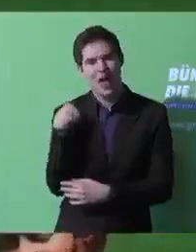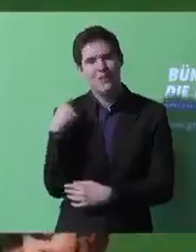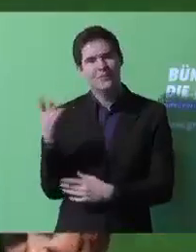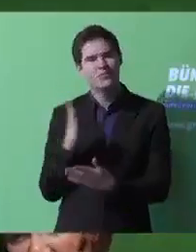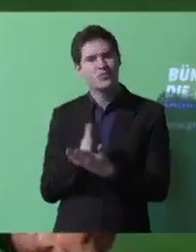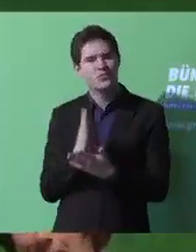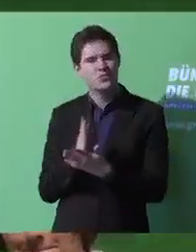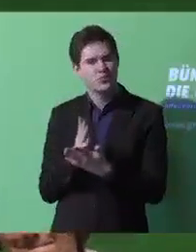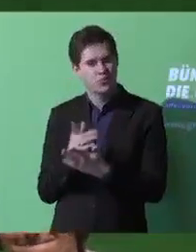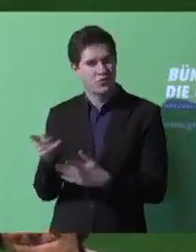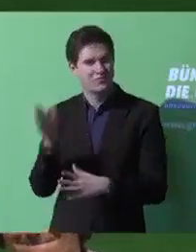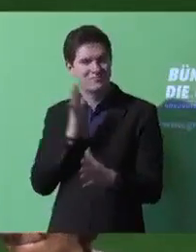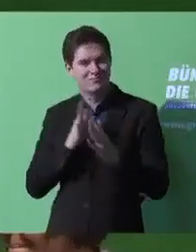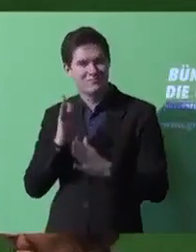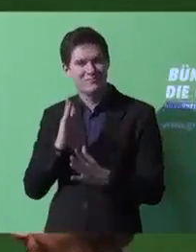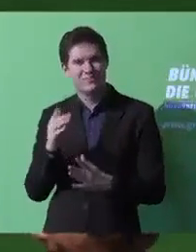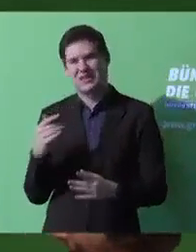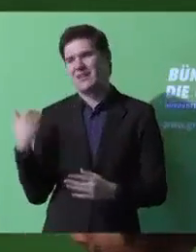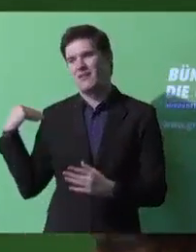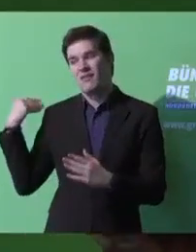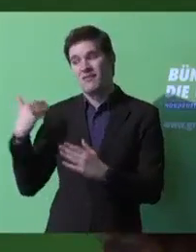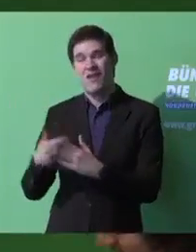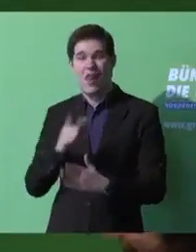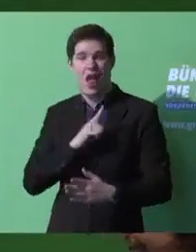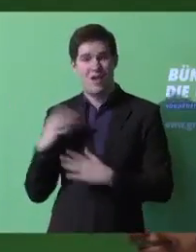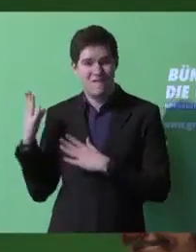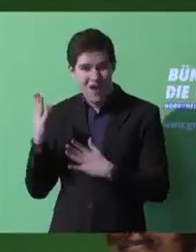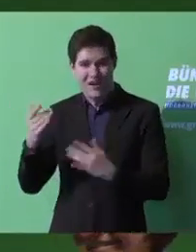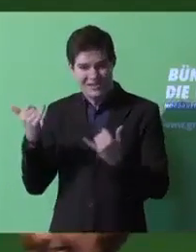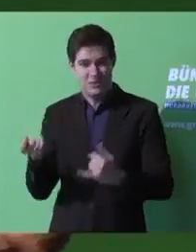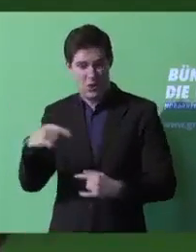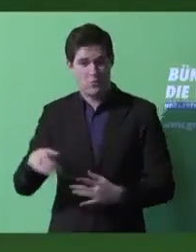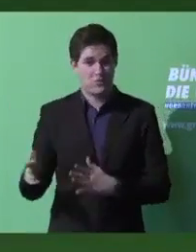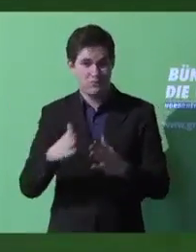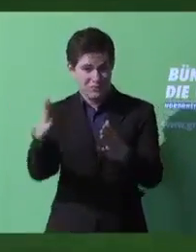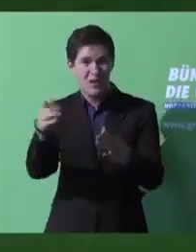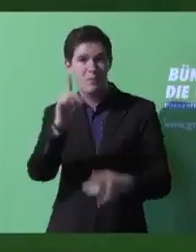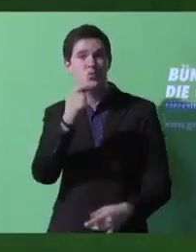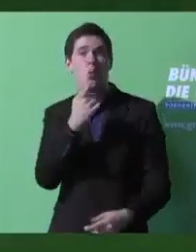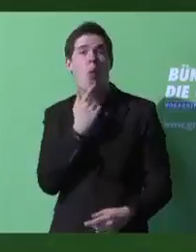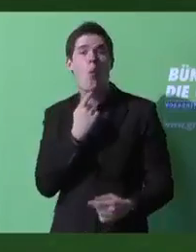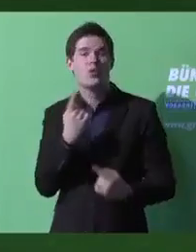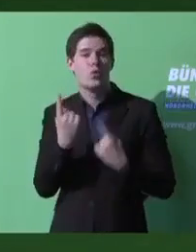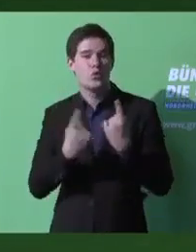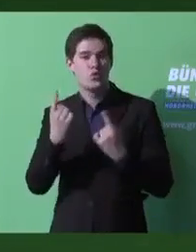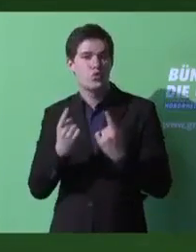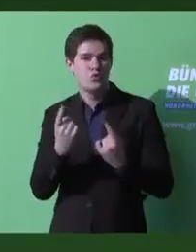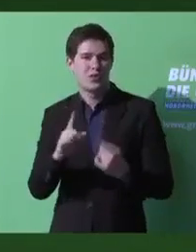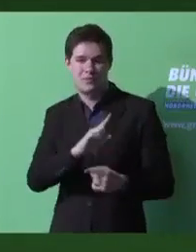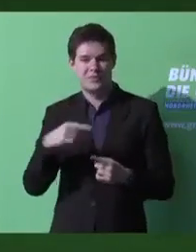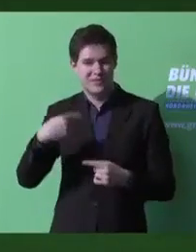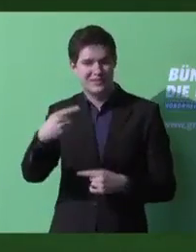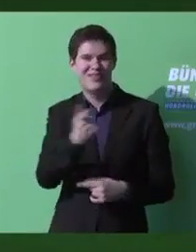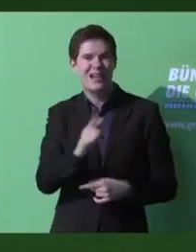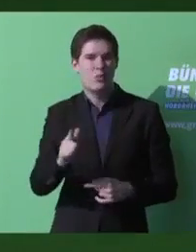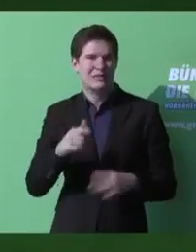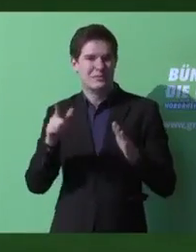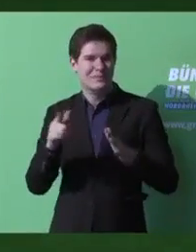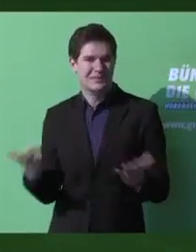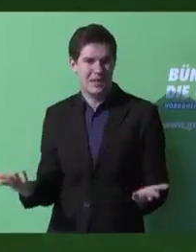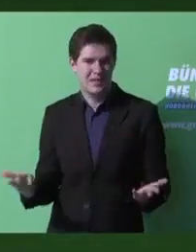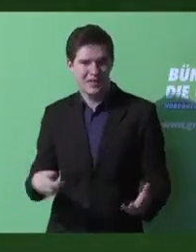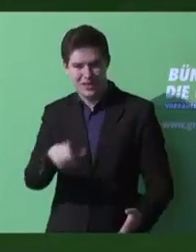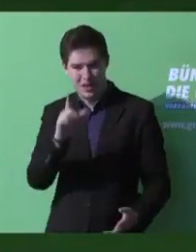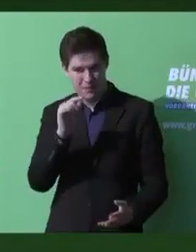eine Strecke hinter uns und vor uns. Und diese Strecke ist Rot-Grün 2010 bis 2017. Wir haben heute genau vor einem Jahr